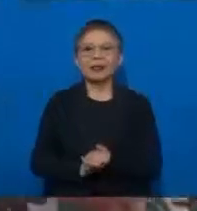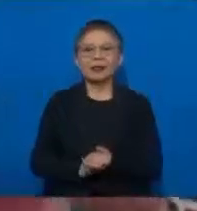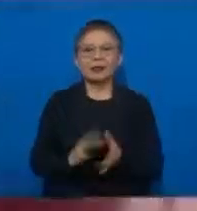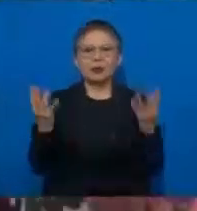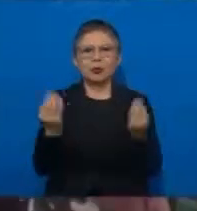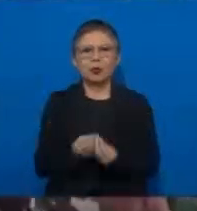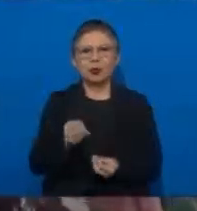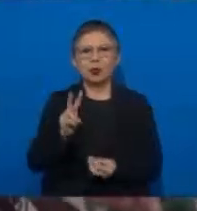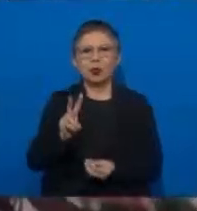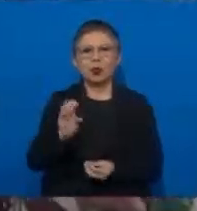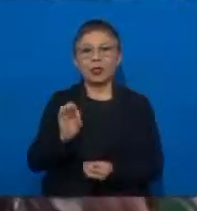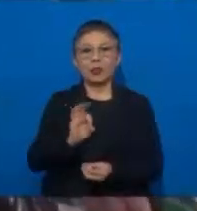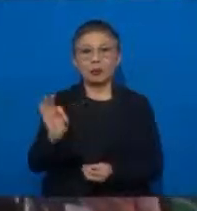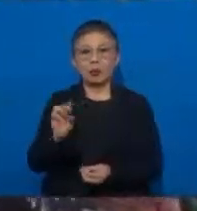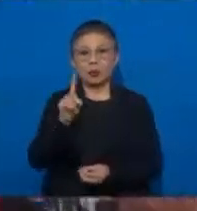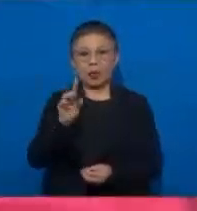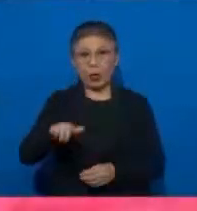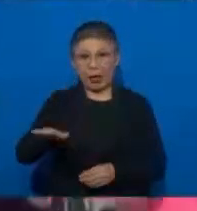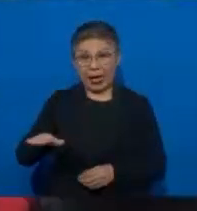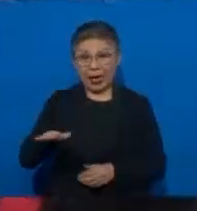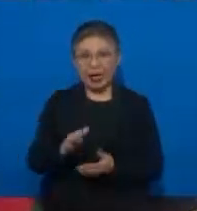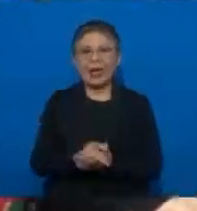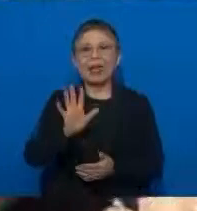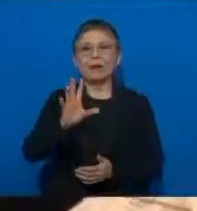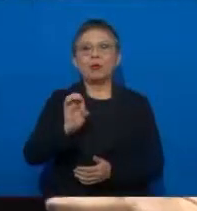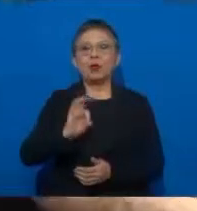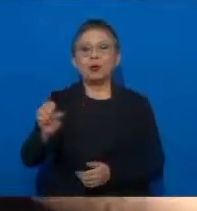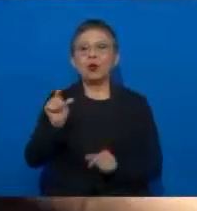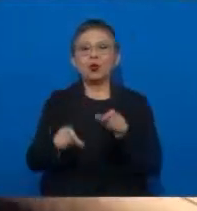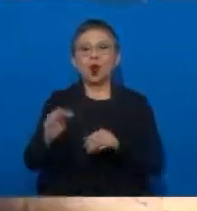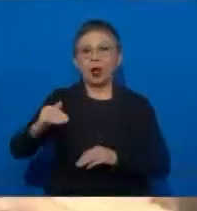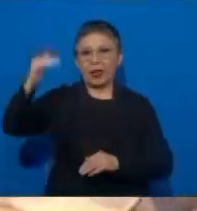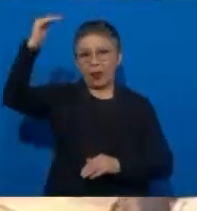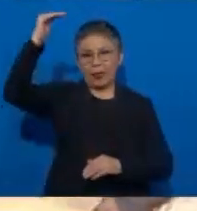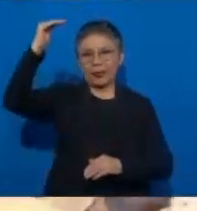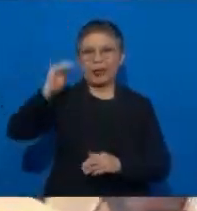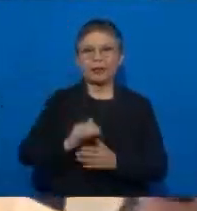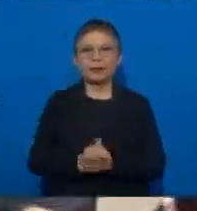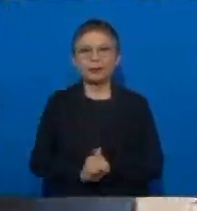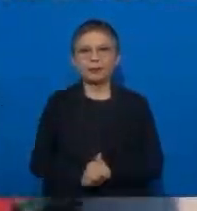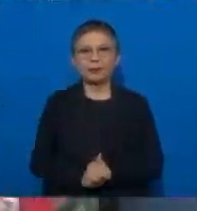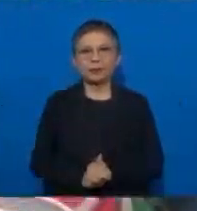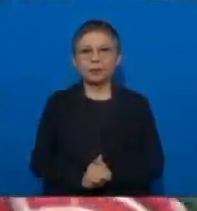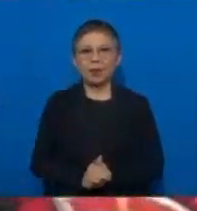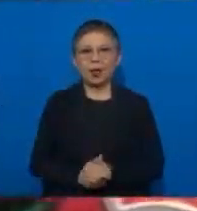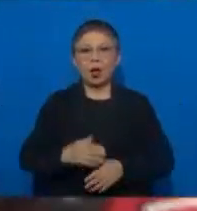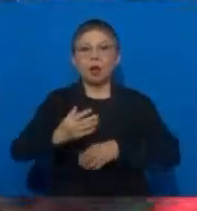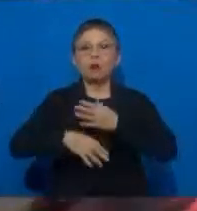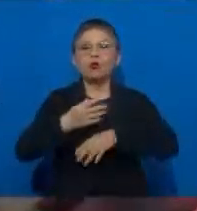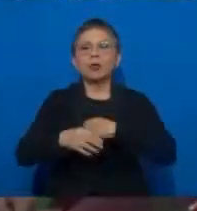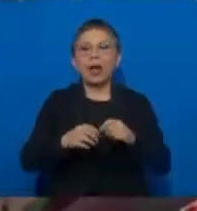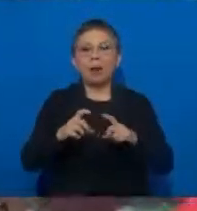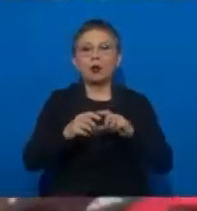sebesar Rp20.000 untuk anak-anak dan Rp50.000 untuk dewasa. Menurut pengusaha Ambor